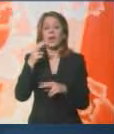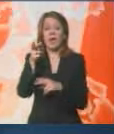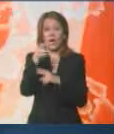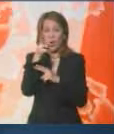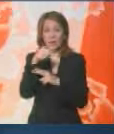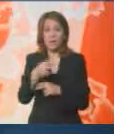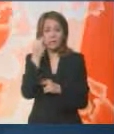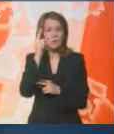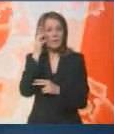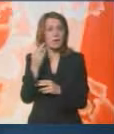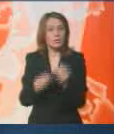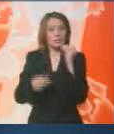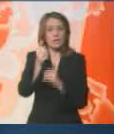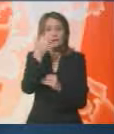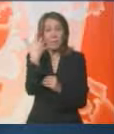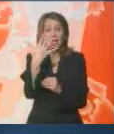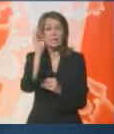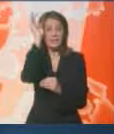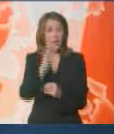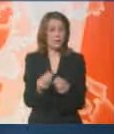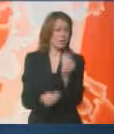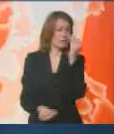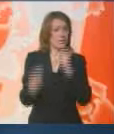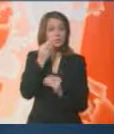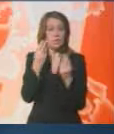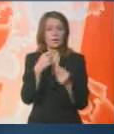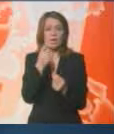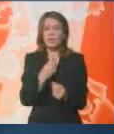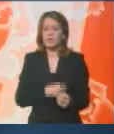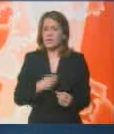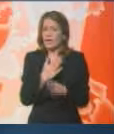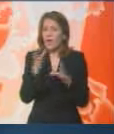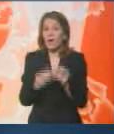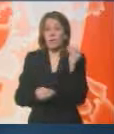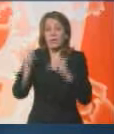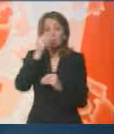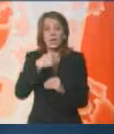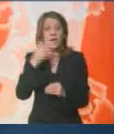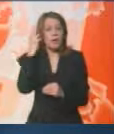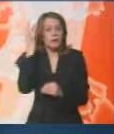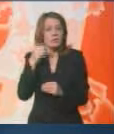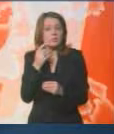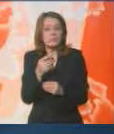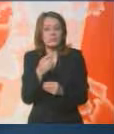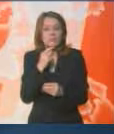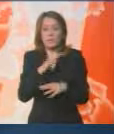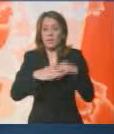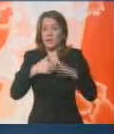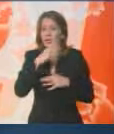da utiče povećanje od skoro 150%. To je drastično povećanje za koje ja ne znam primjer uporednoj